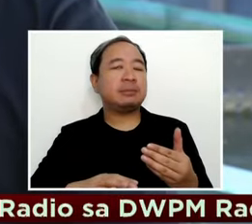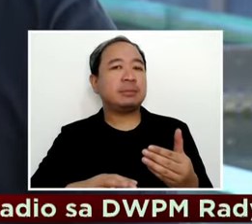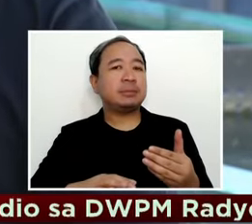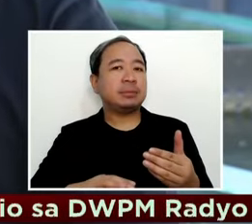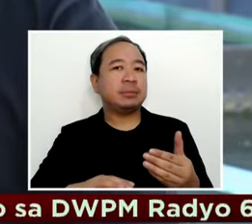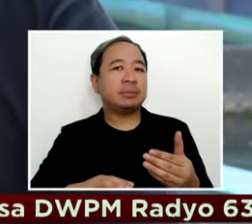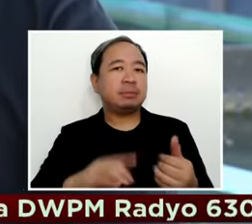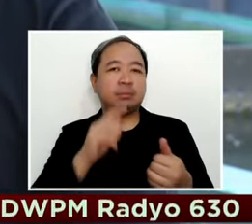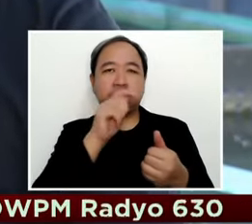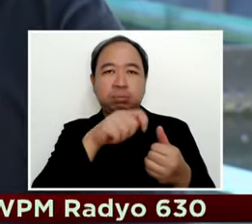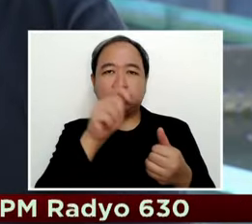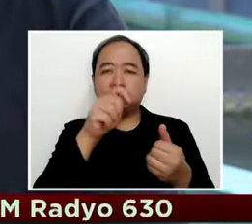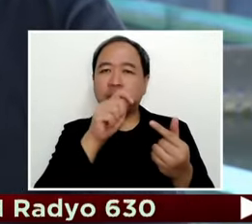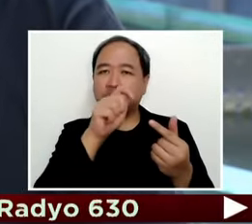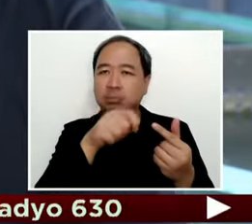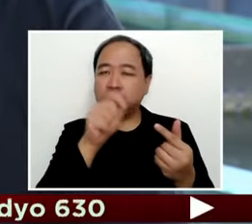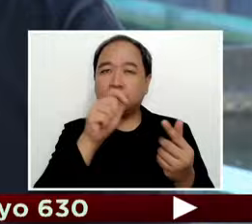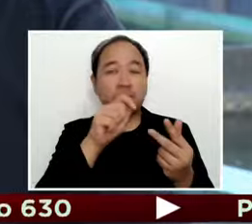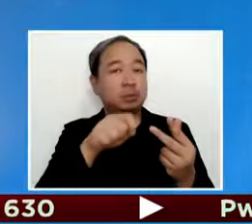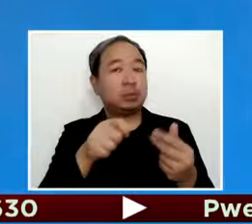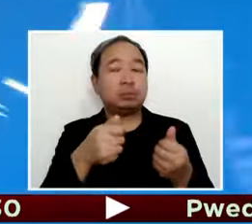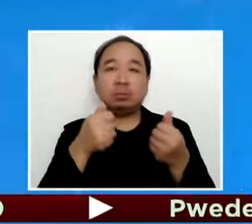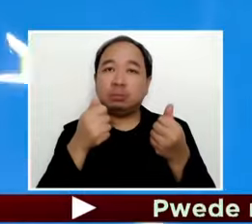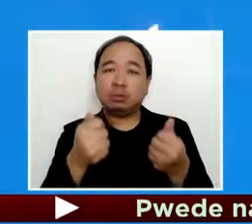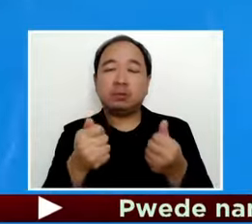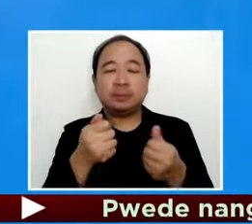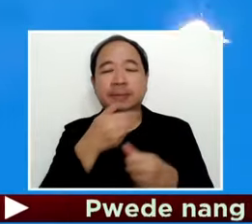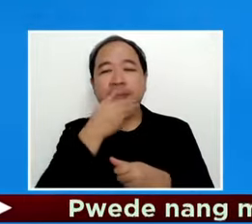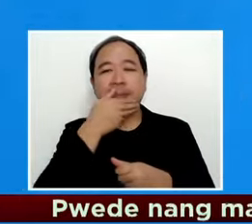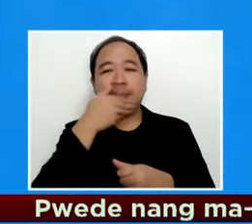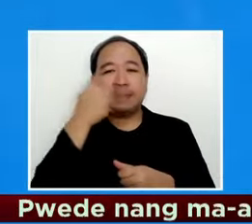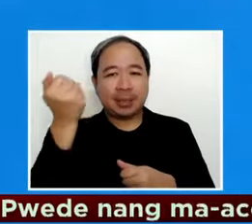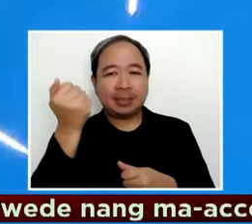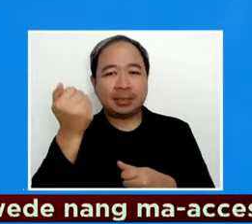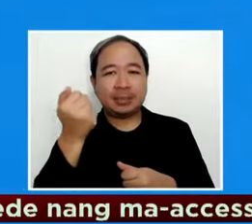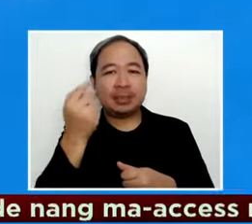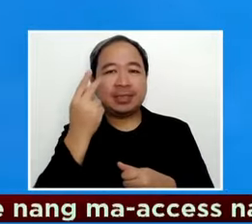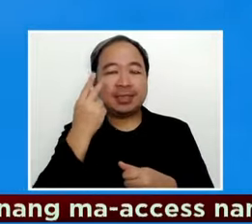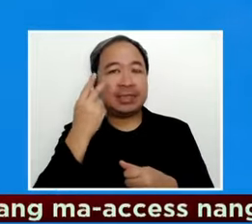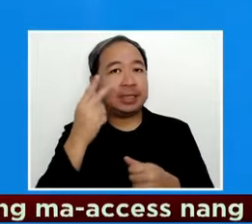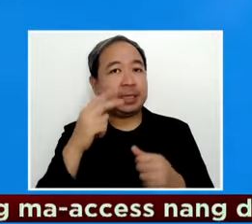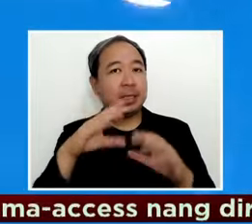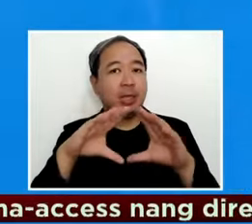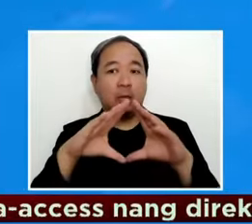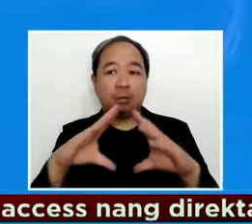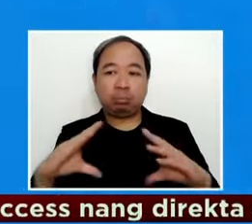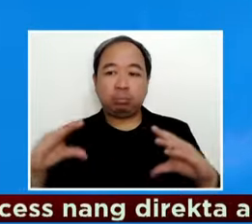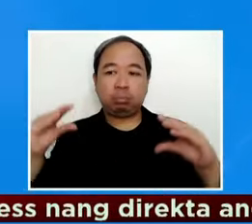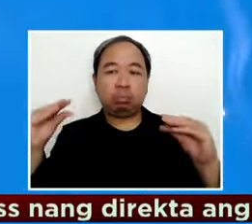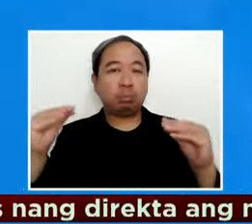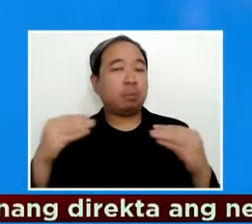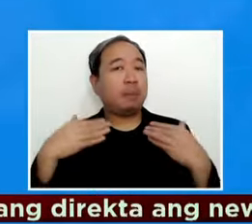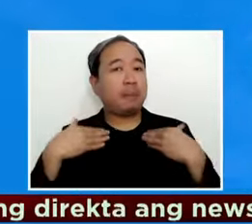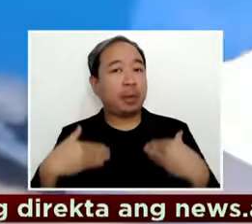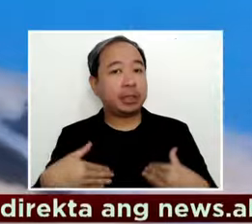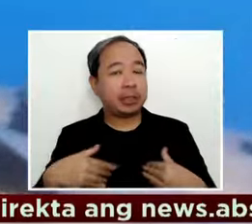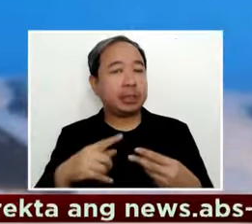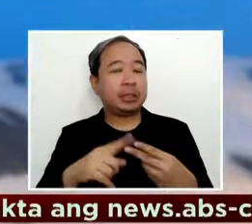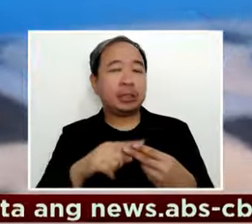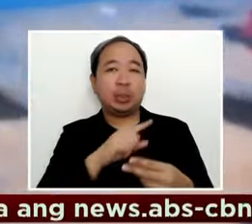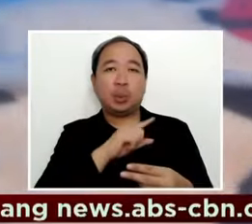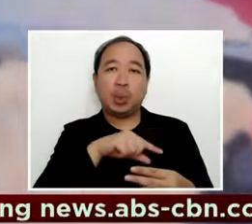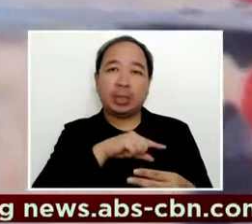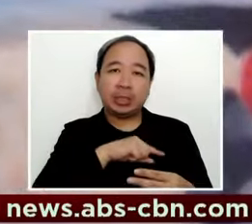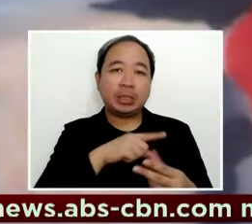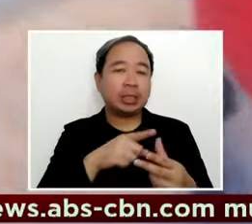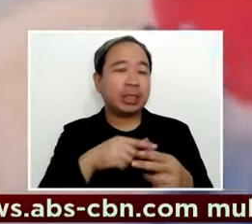masasabi natin na pinakamaganda sa lahat sa body conformity, skin quality, at the same time sa pattern and